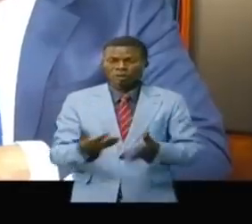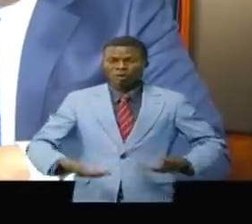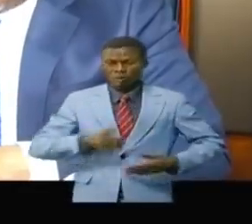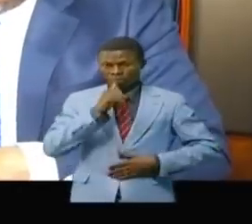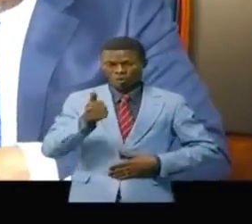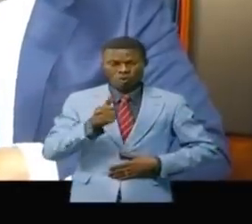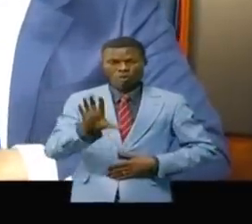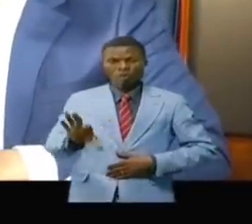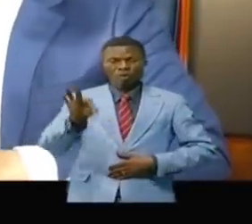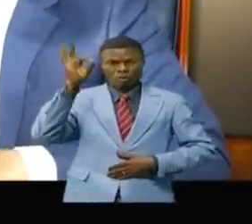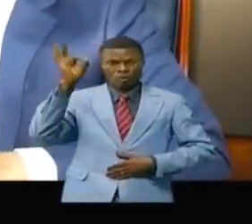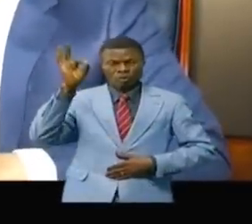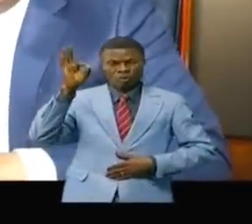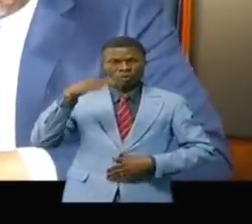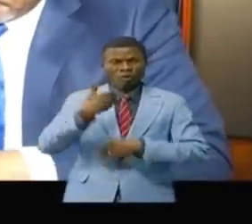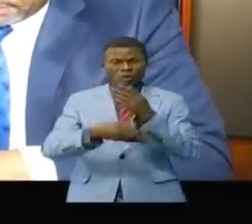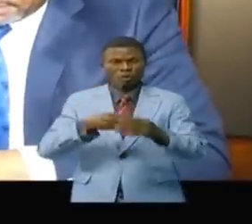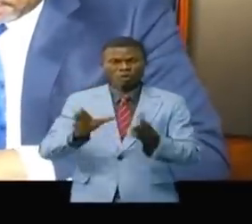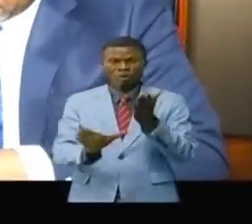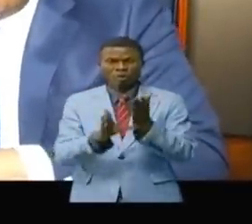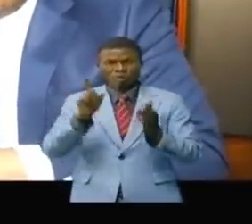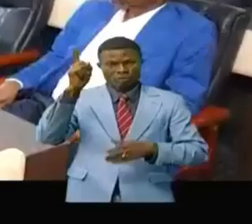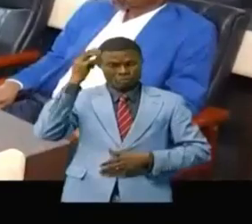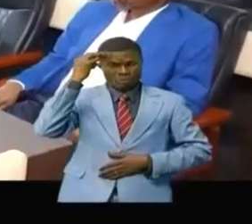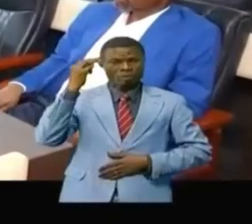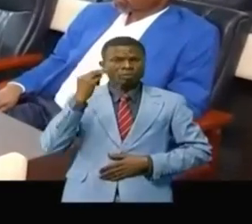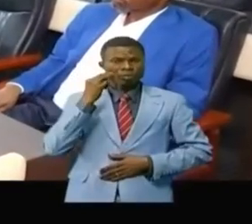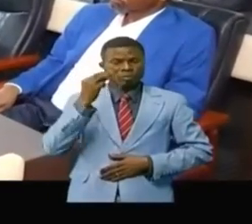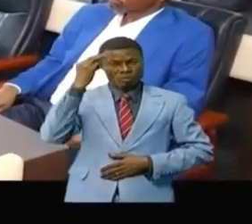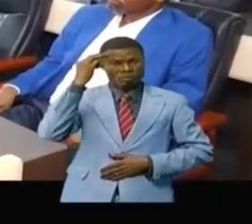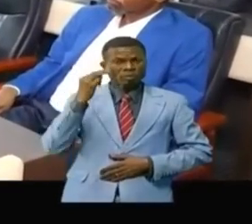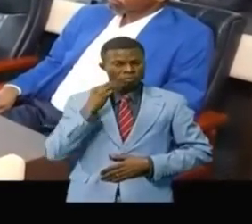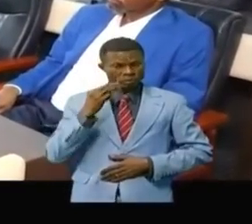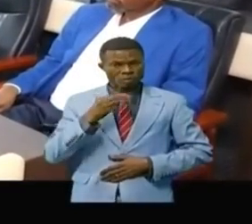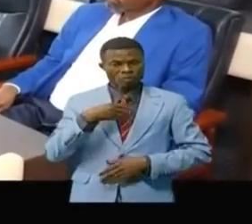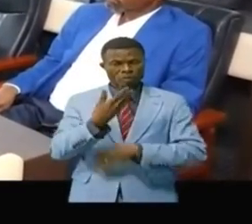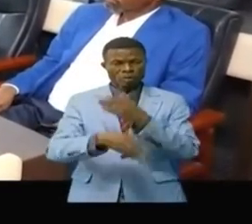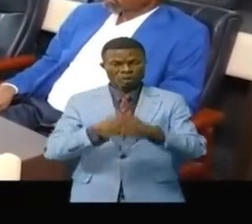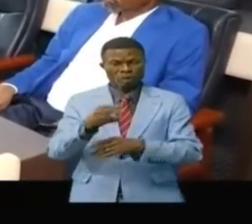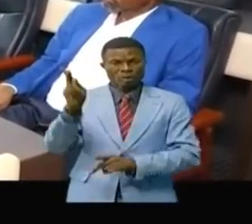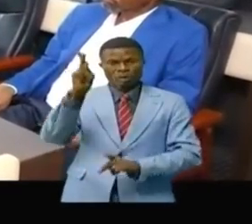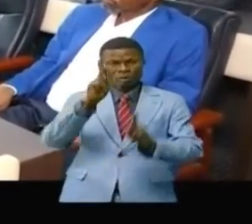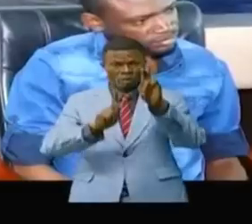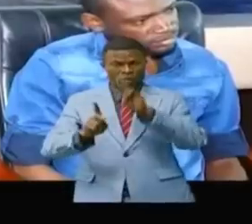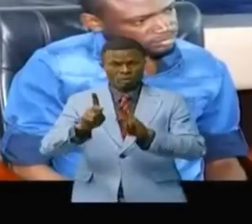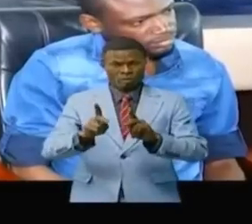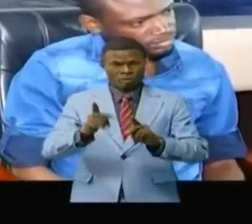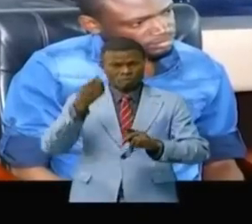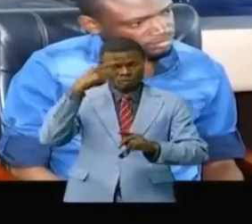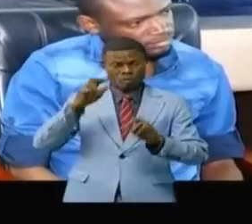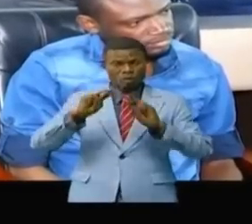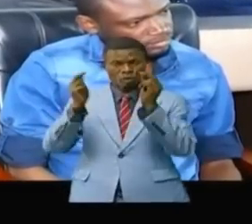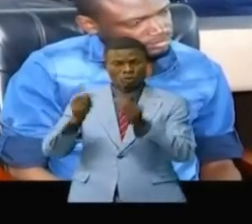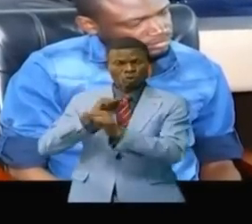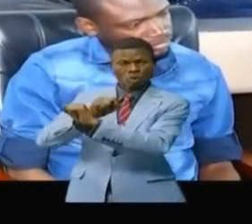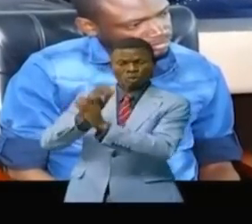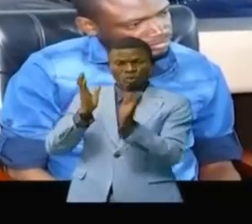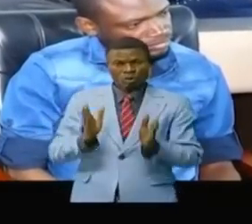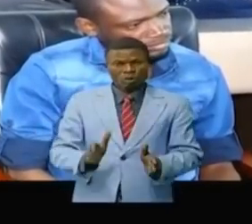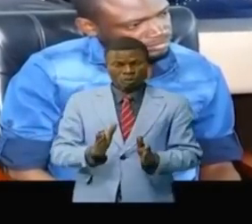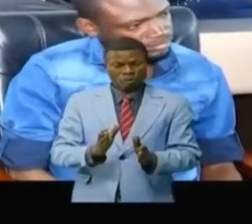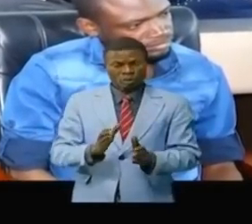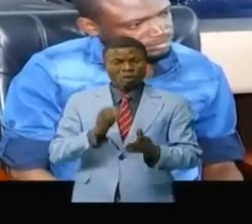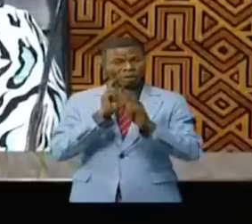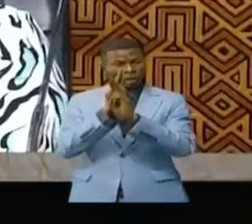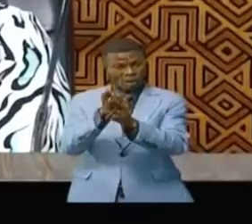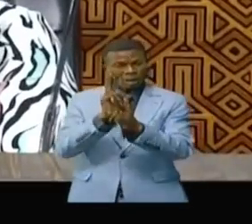aux nominations opérées par le vice-premier ministre, ministre de la fonction publique. Pour l'intersyndicale, ces